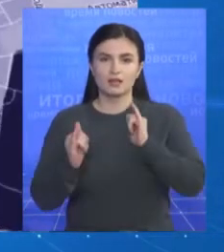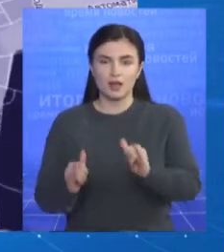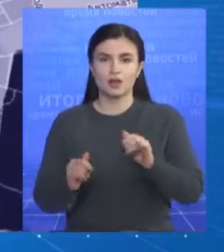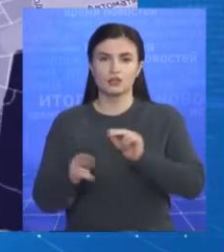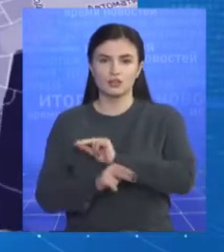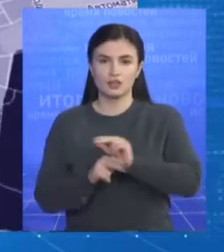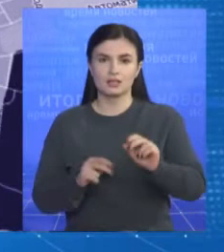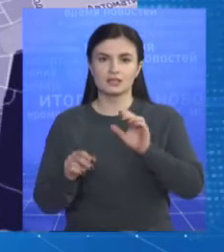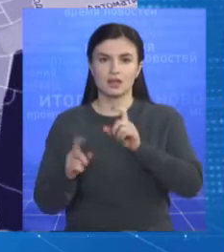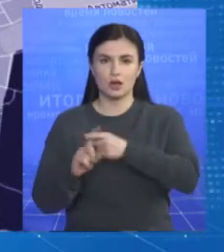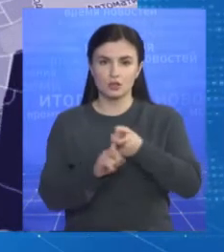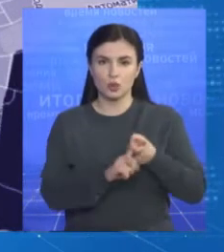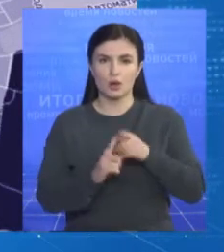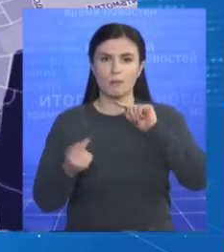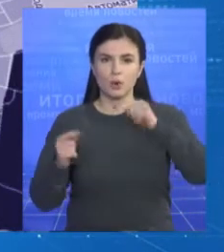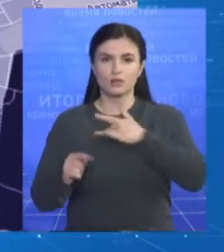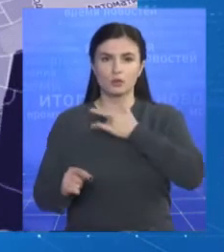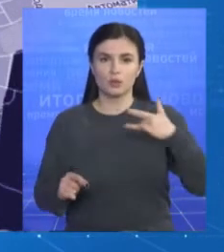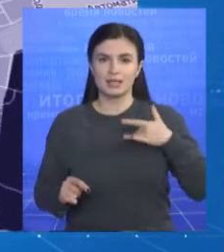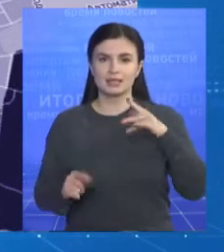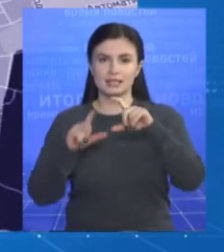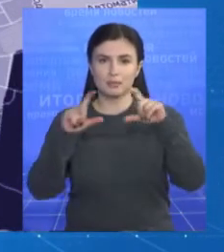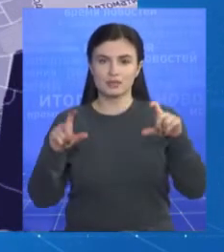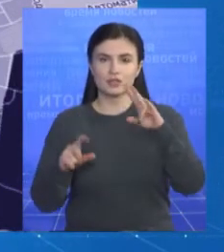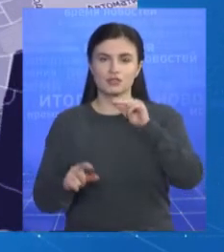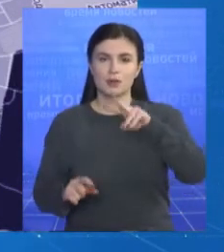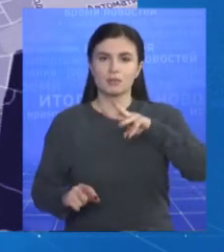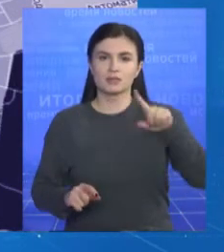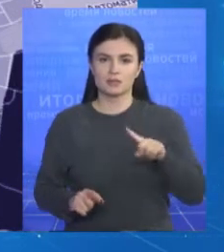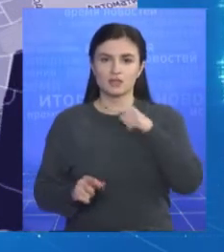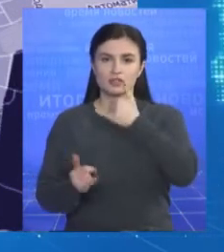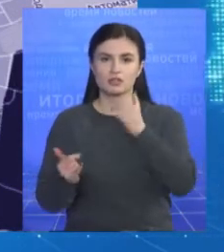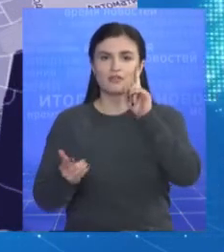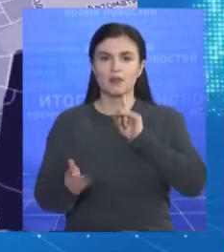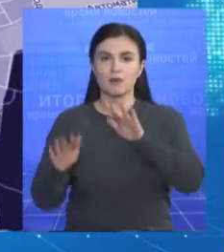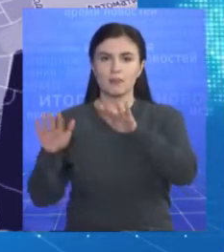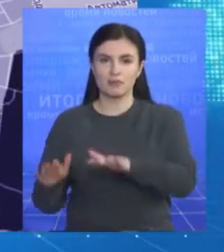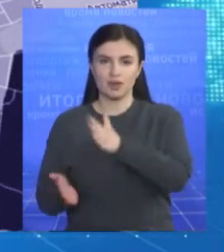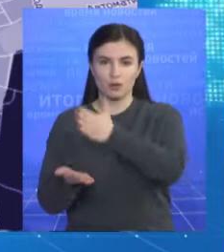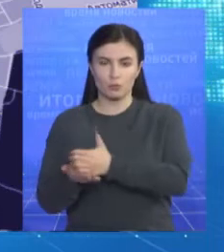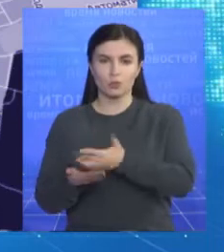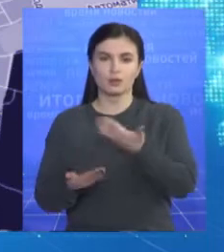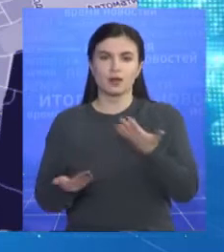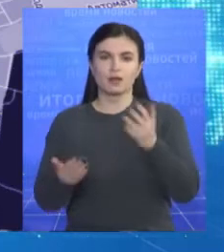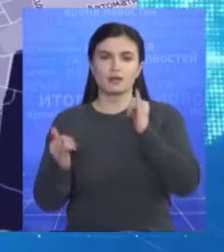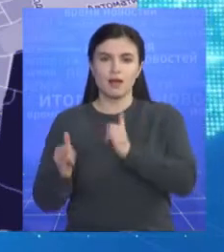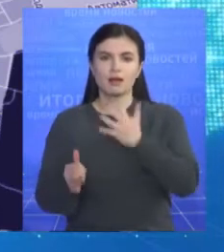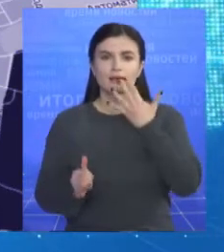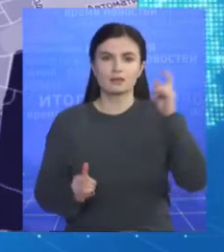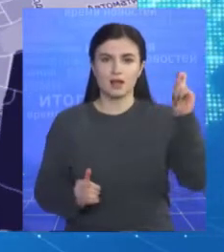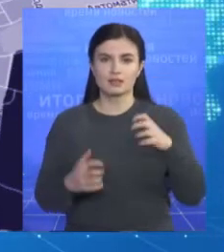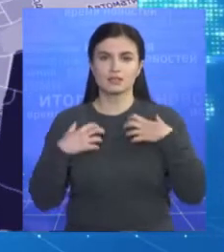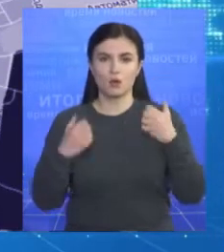для лечения зараженных переходит противотуберкулезный диспансер на ЧМЗ. Сейчас там пункт временного пребывания, в основном для